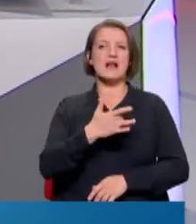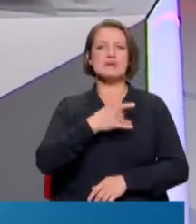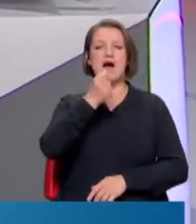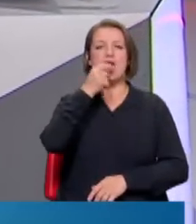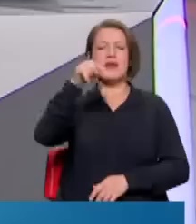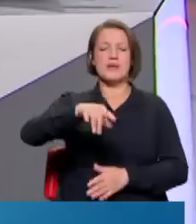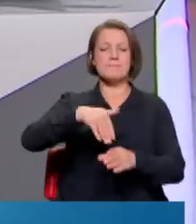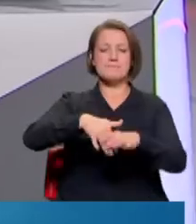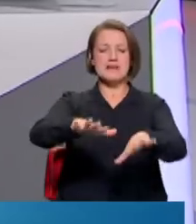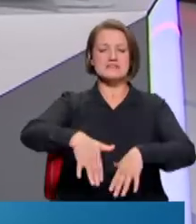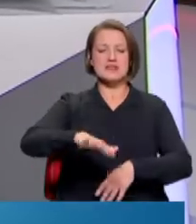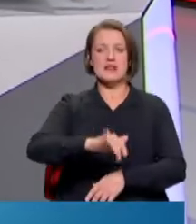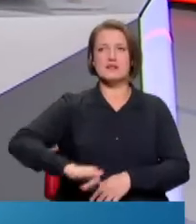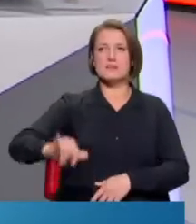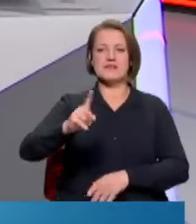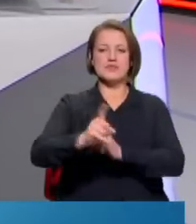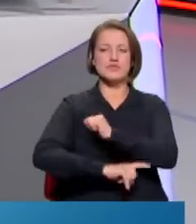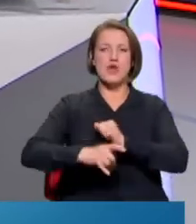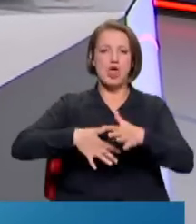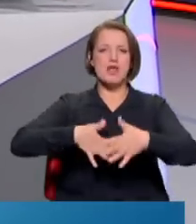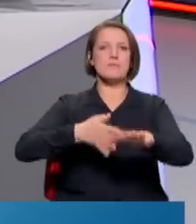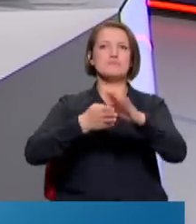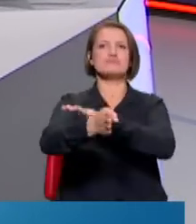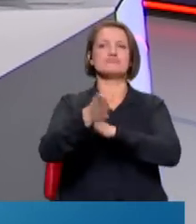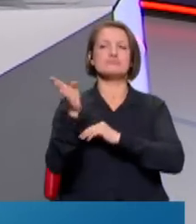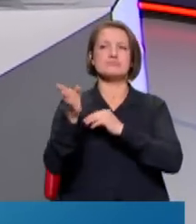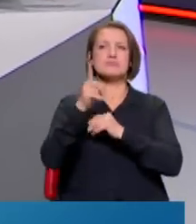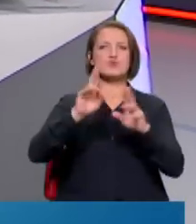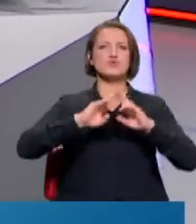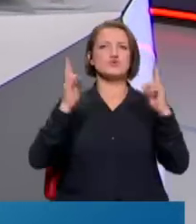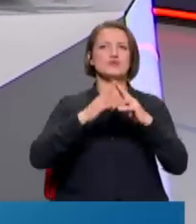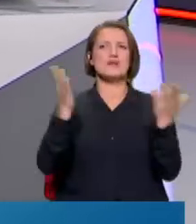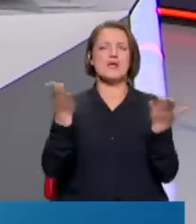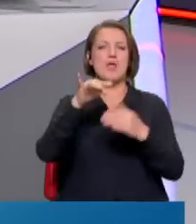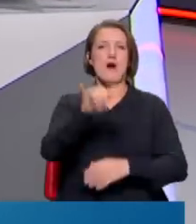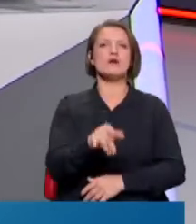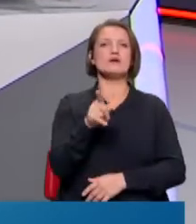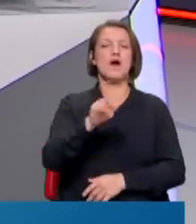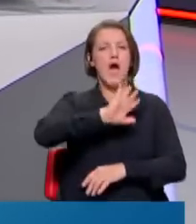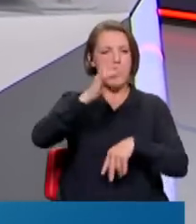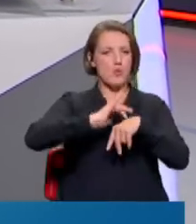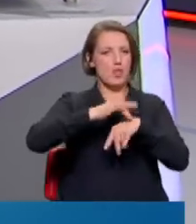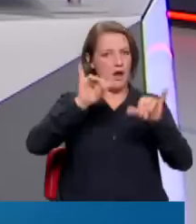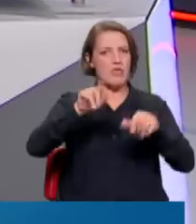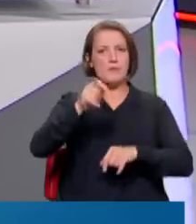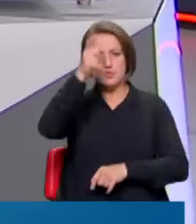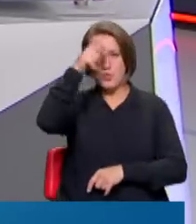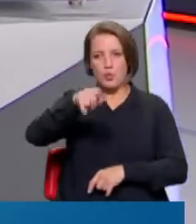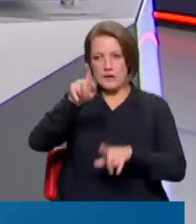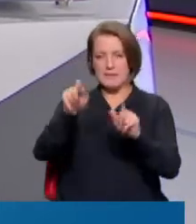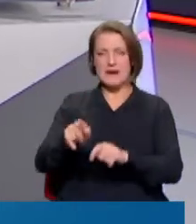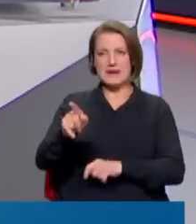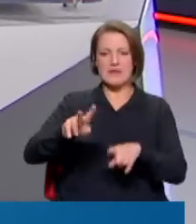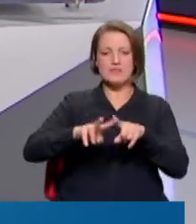Ankara'da meclisin civarında bir terör eylemine girişti bu dünyanın en meşru hakkıdır Her ülke bunu yapar Türkiye onu yaparken